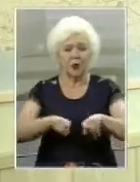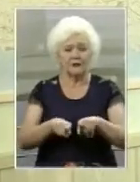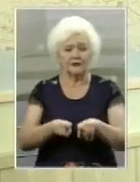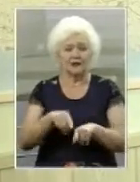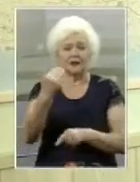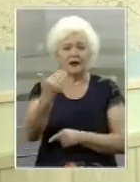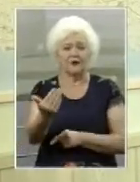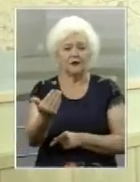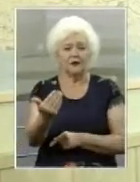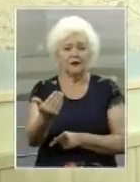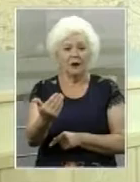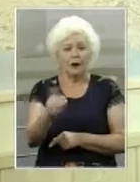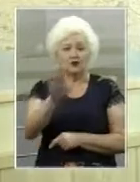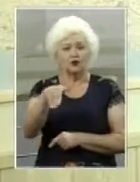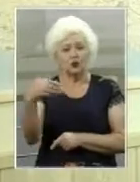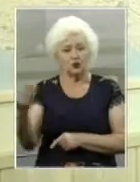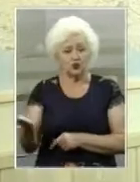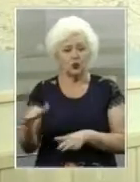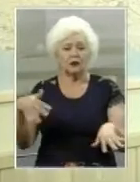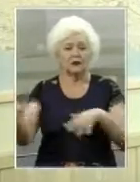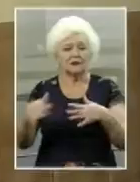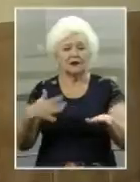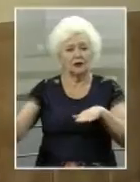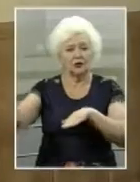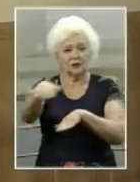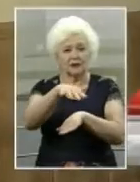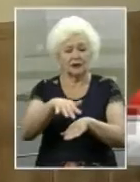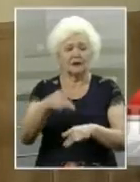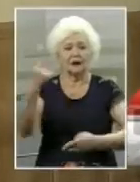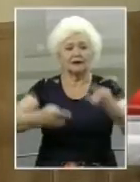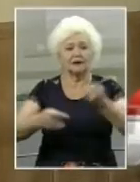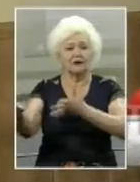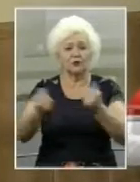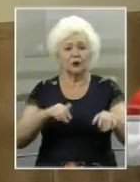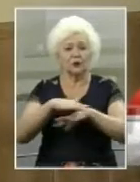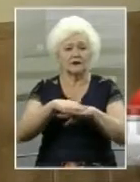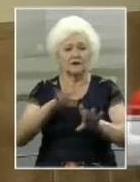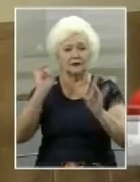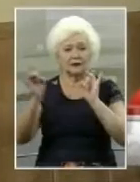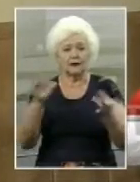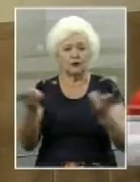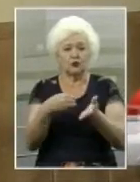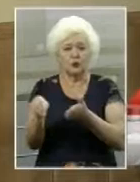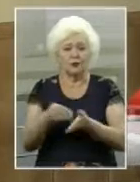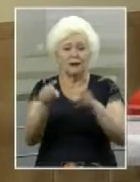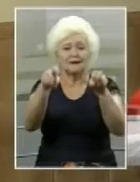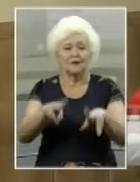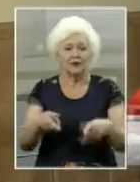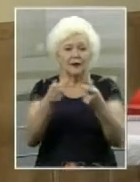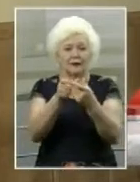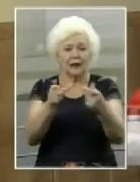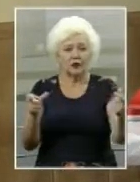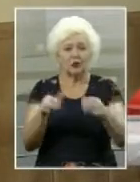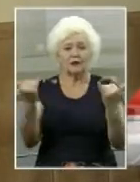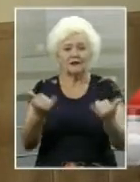він цю сторону слабо закриває. Щоб телевізор приймав цифровий сигнал, потрібно придбати спеціальний тюнер.